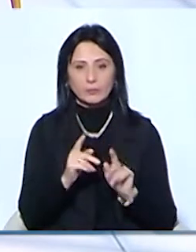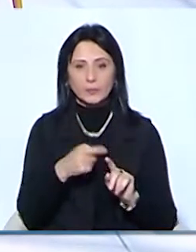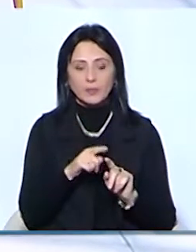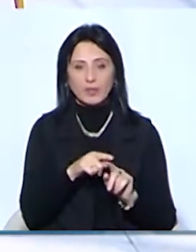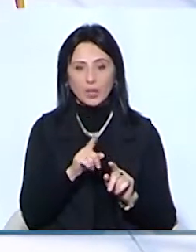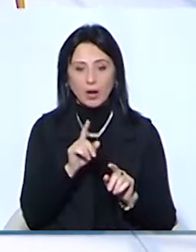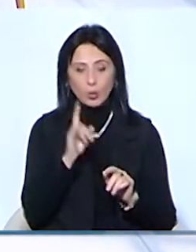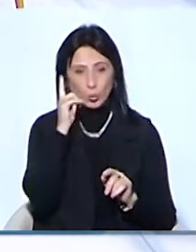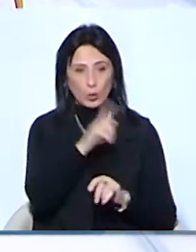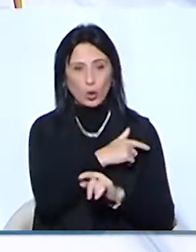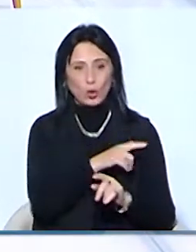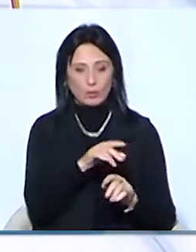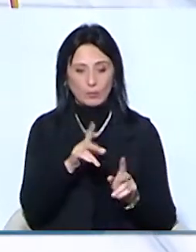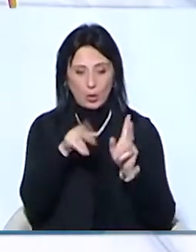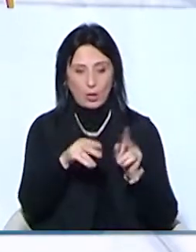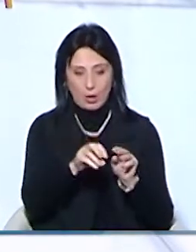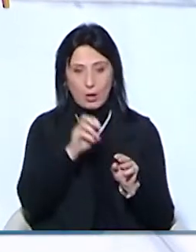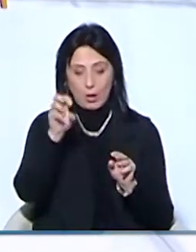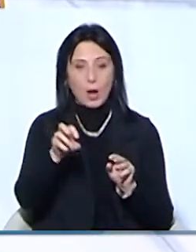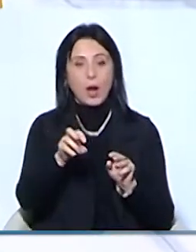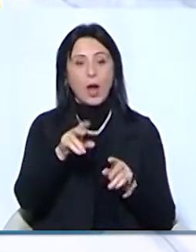რომ დონაცია უსაფრთხოა,